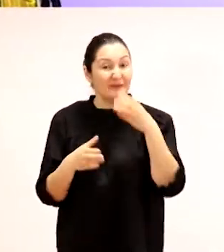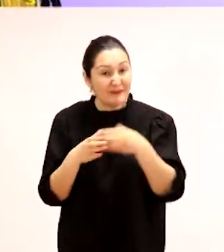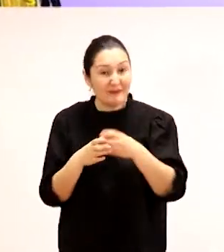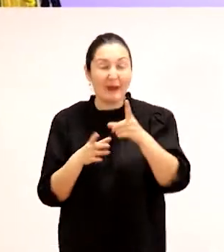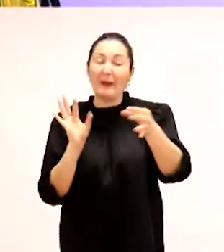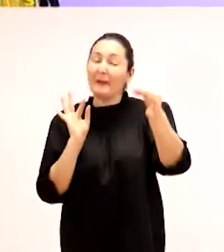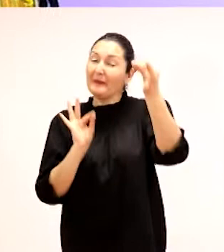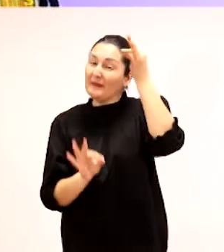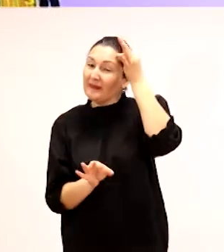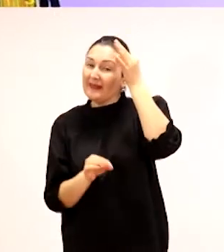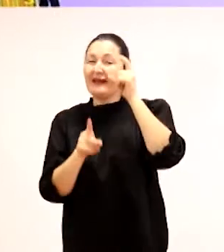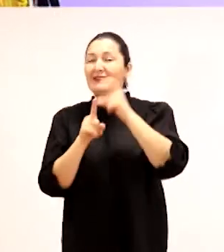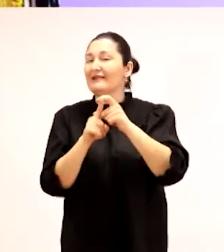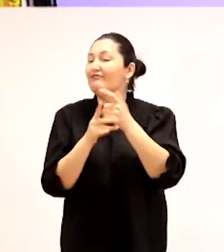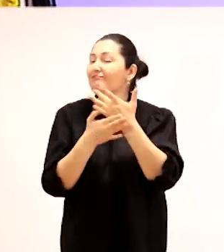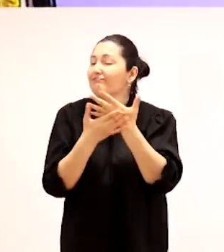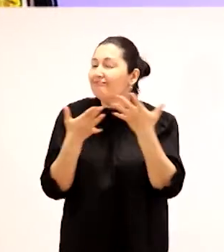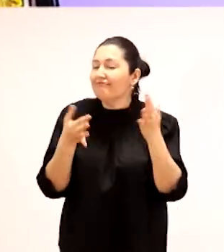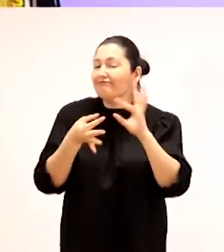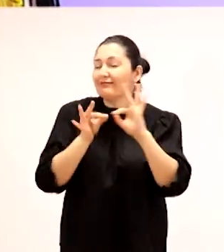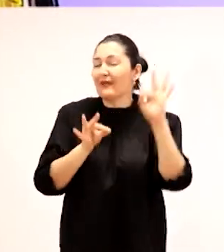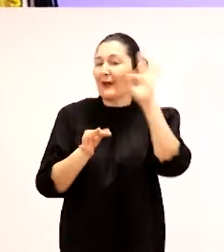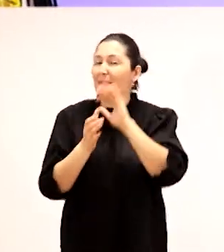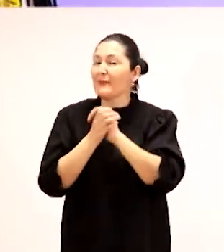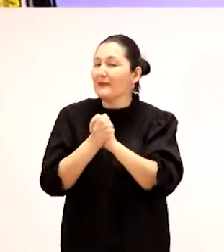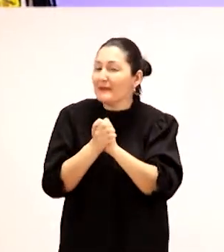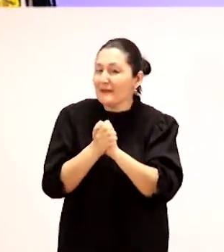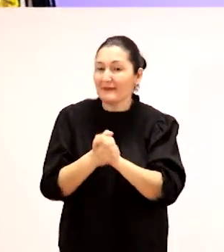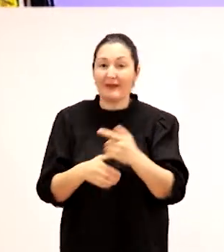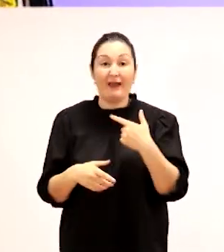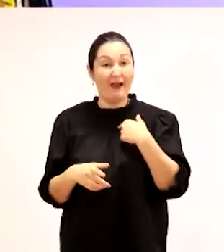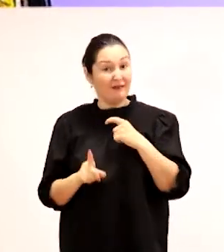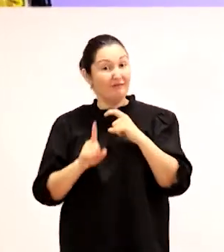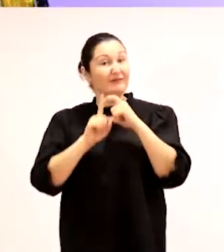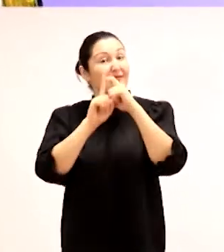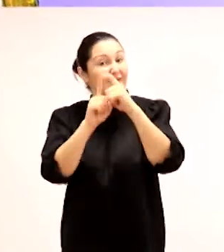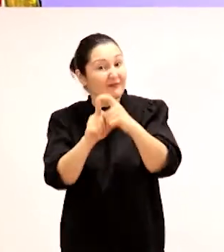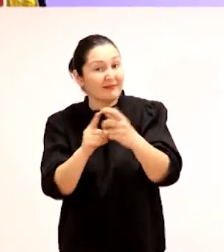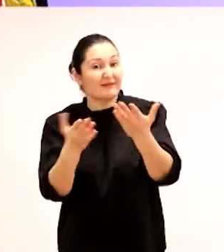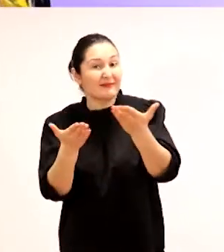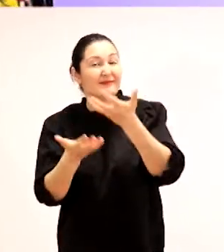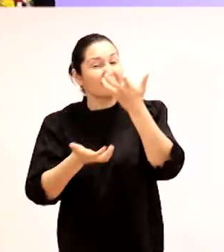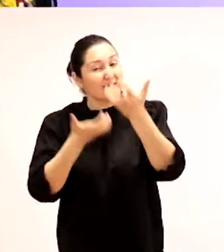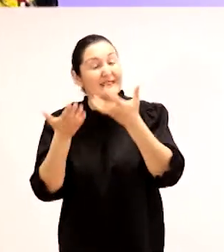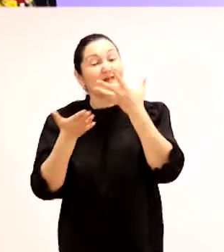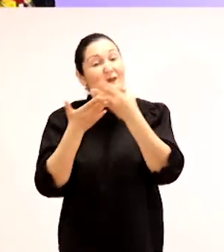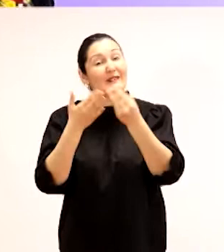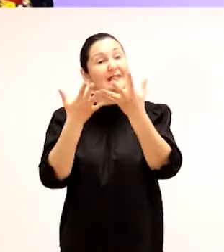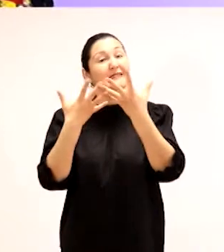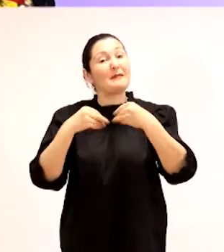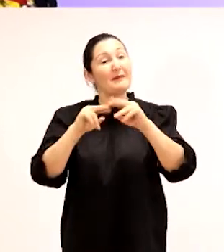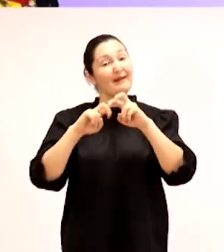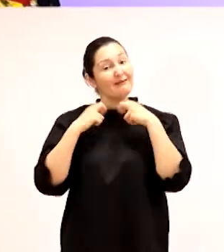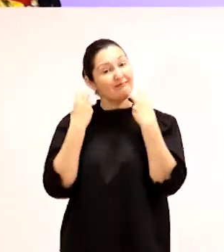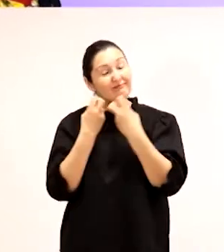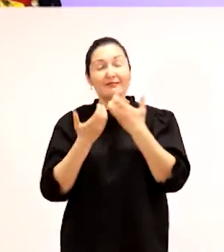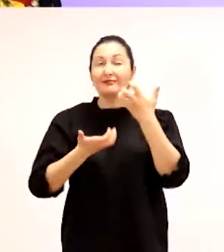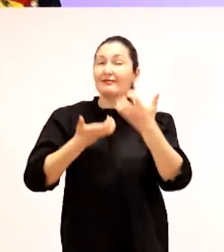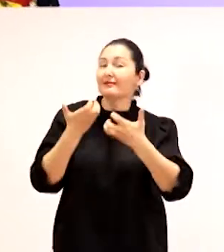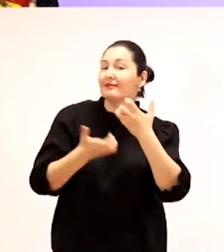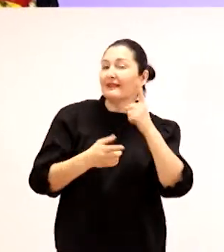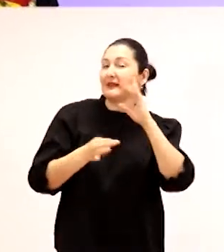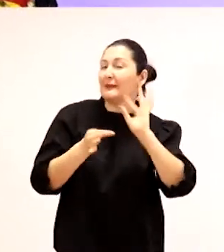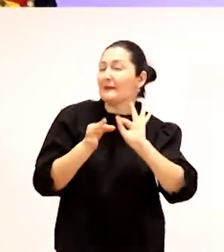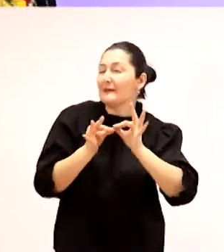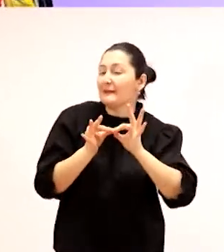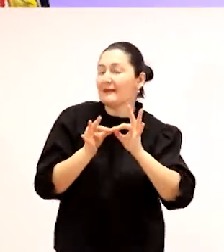тоже вспомнили пословицы и поговорки. А еще я предлагаю разобрать их в кругу своей семьи. Я думаю, что это